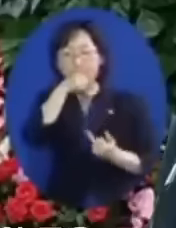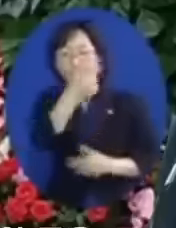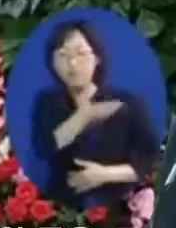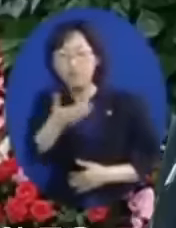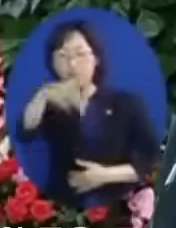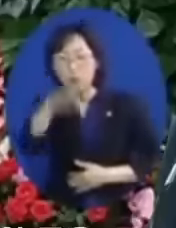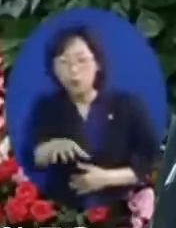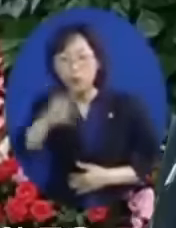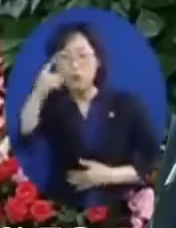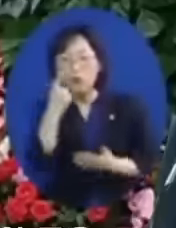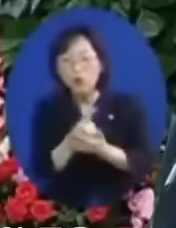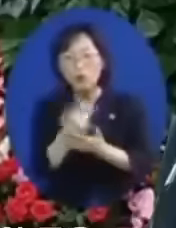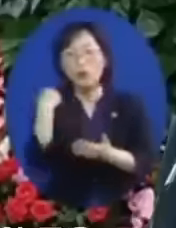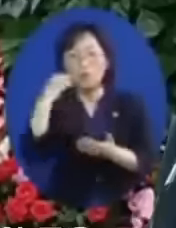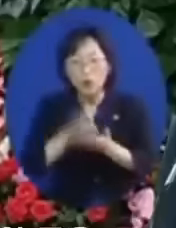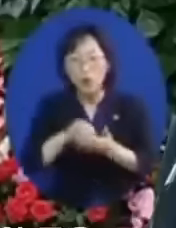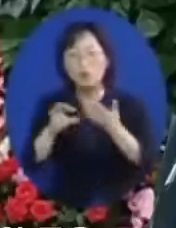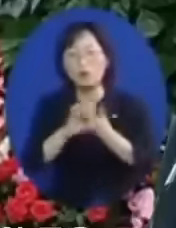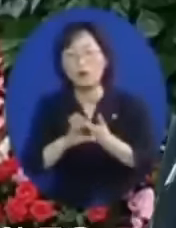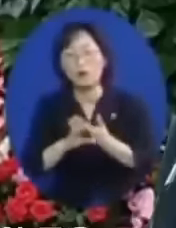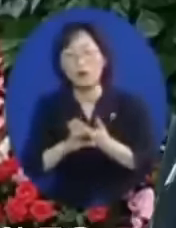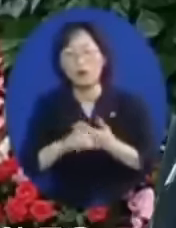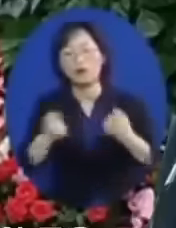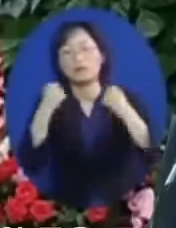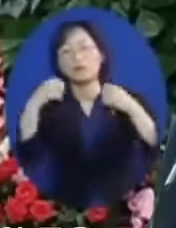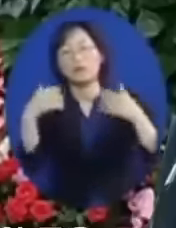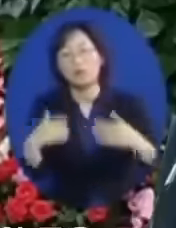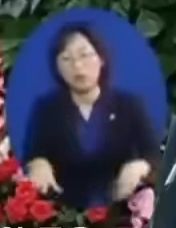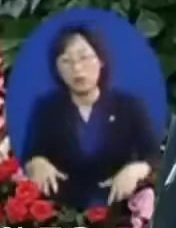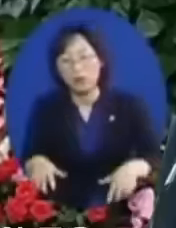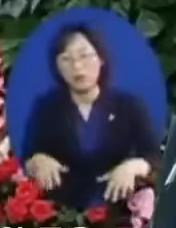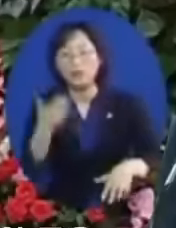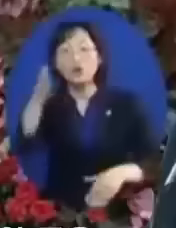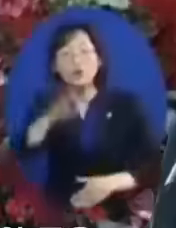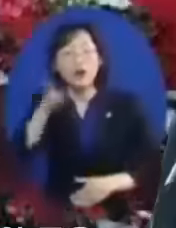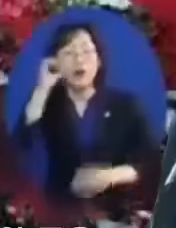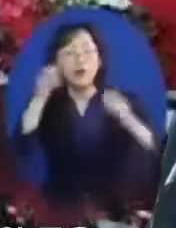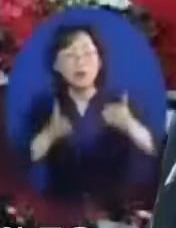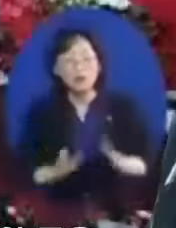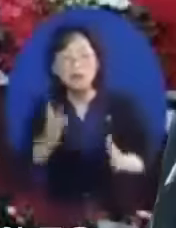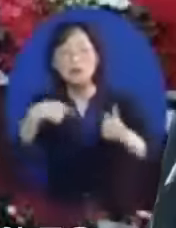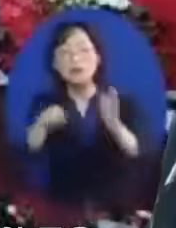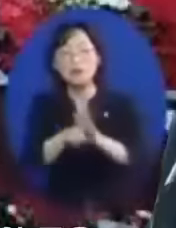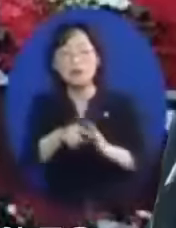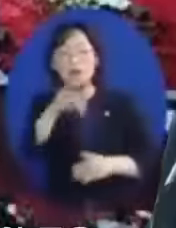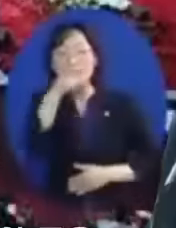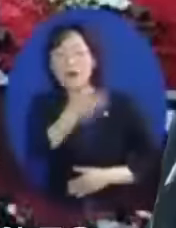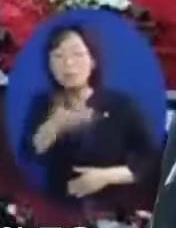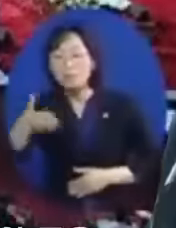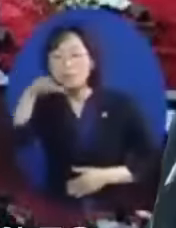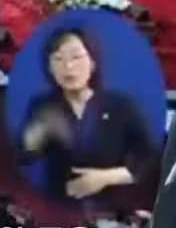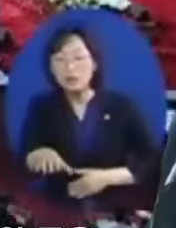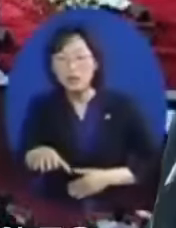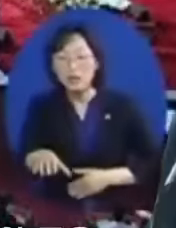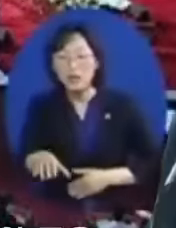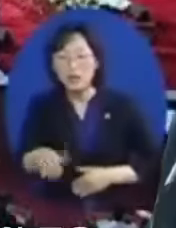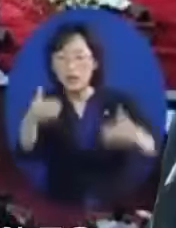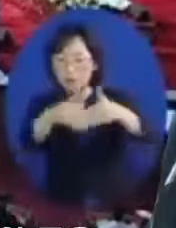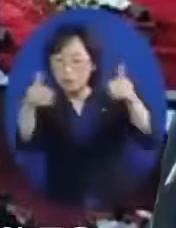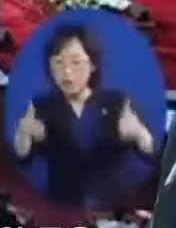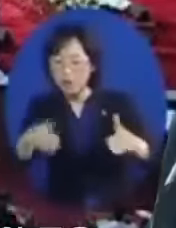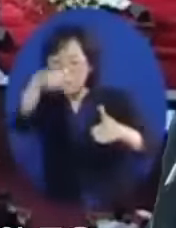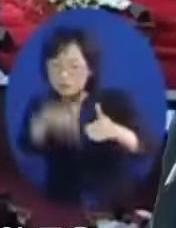온몸이 깨지고 지느러미도 상해 거의 기력이 없어집니다. 그러나 알을 낳기 위해서 연어는 강바닥에 가로 세로 1m